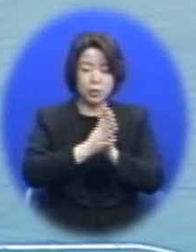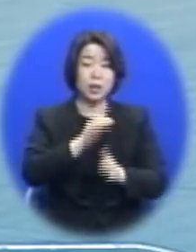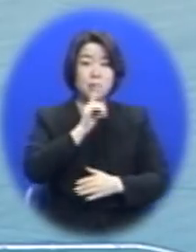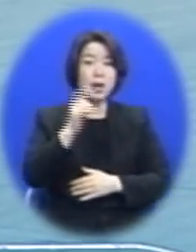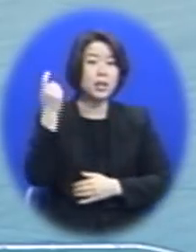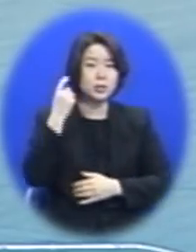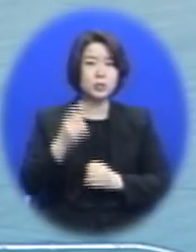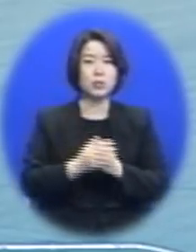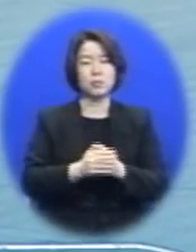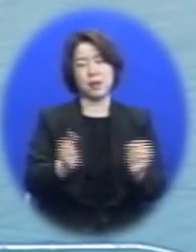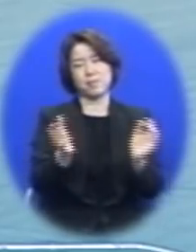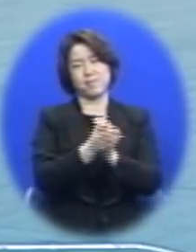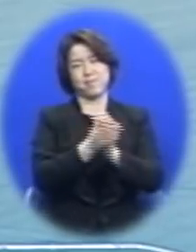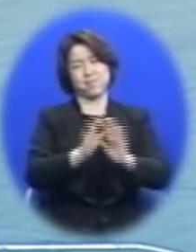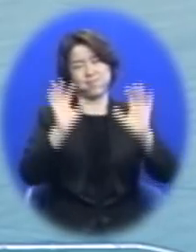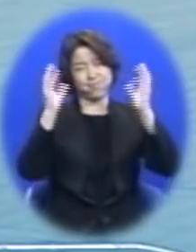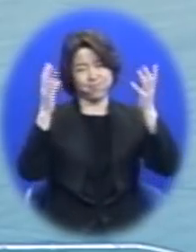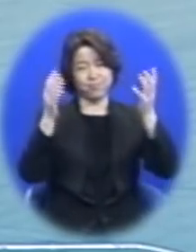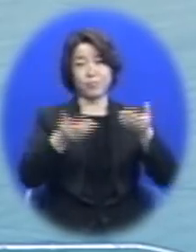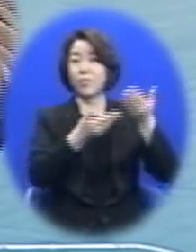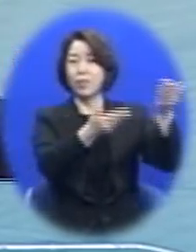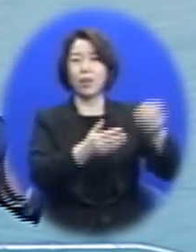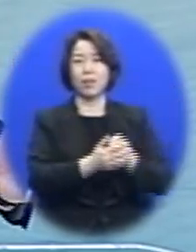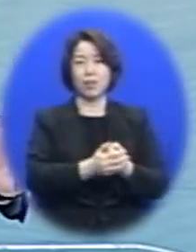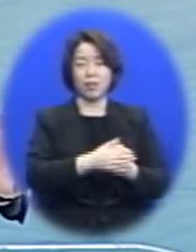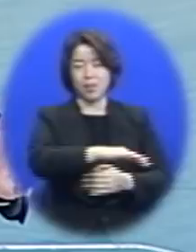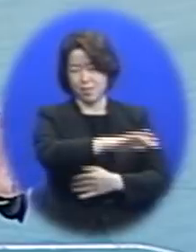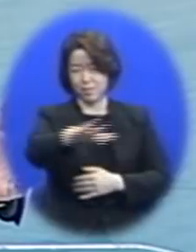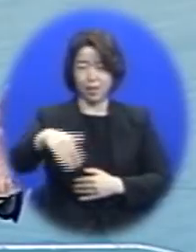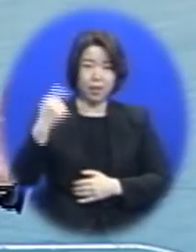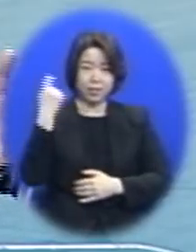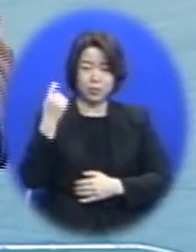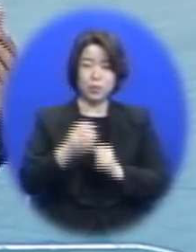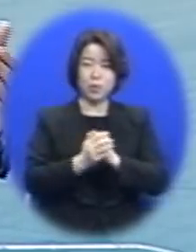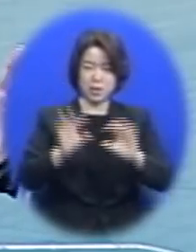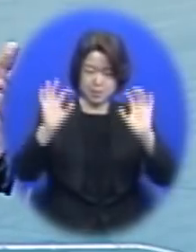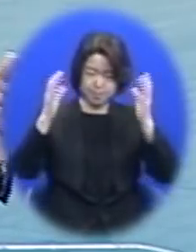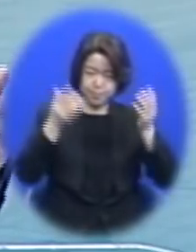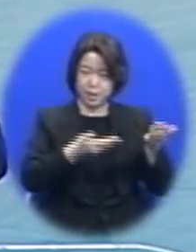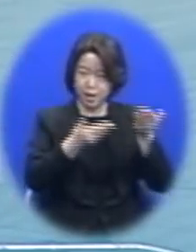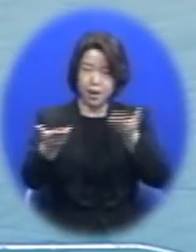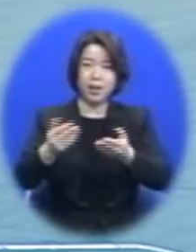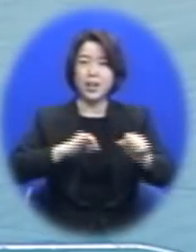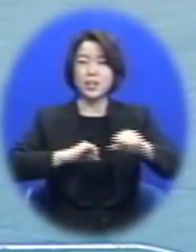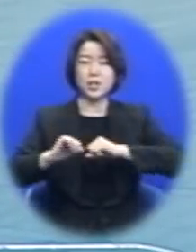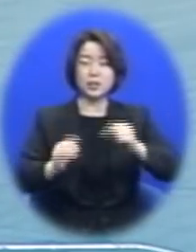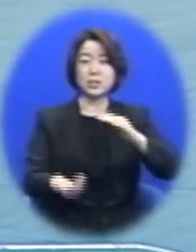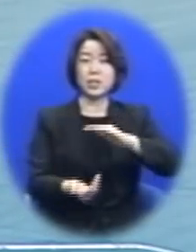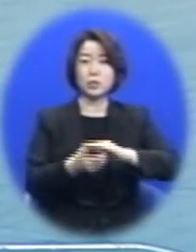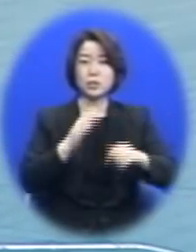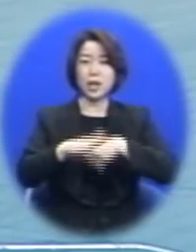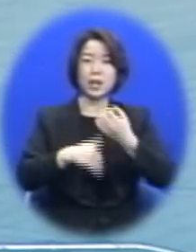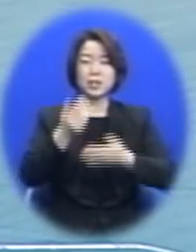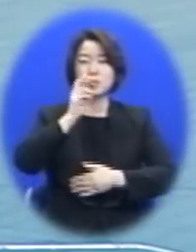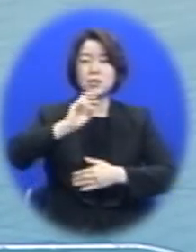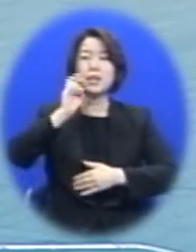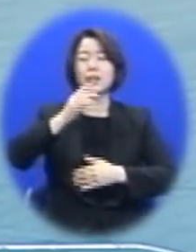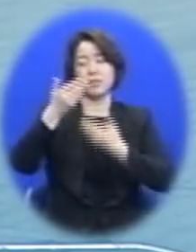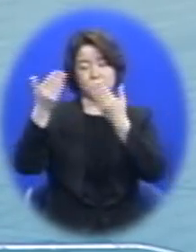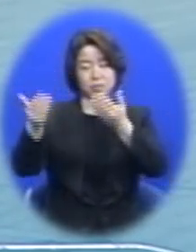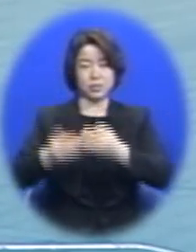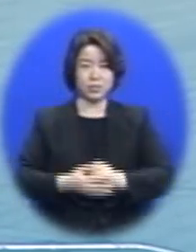듣고는 그냥 박수가 나오고 할 박수로 그런 역사를 이루시는 하나님을 찬양했습니다